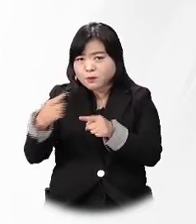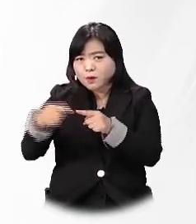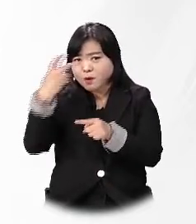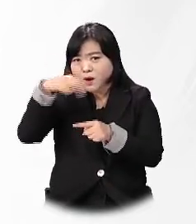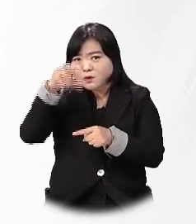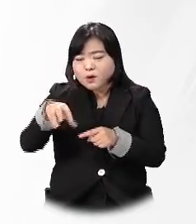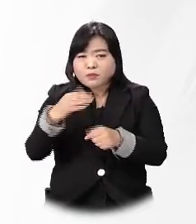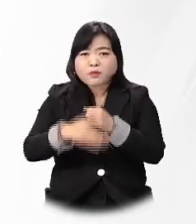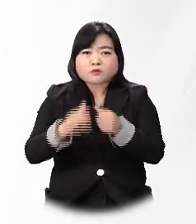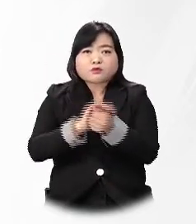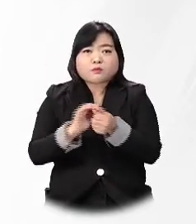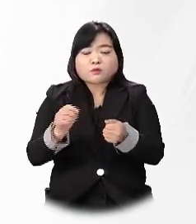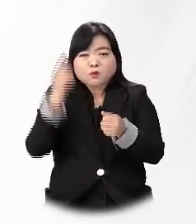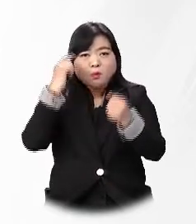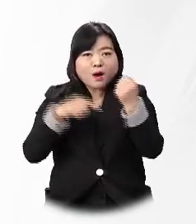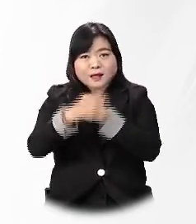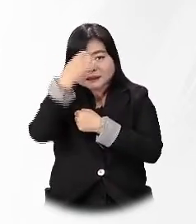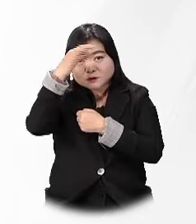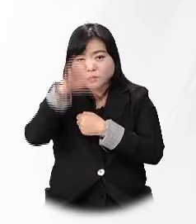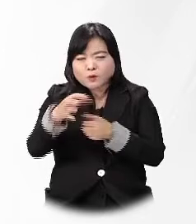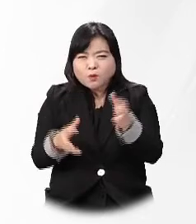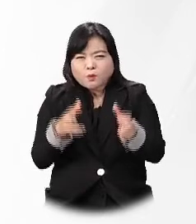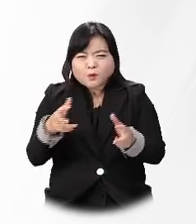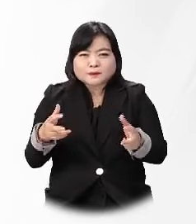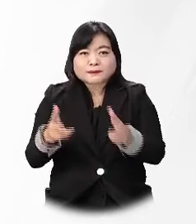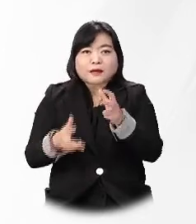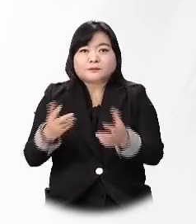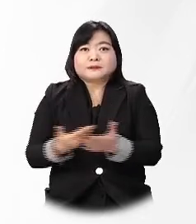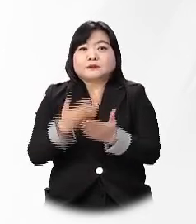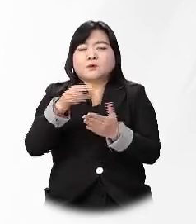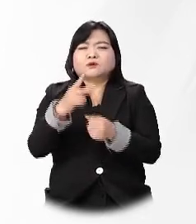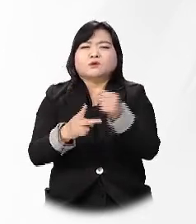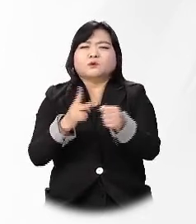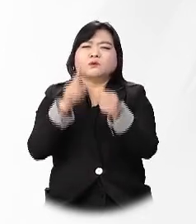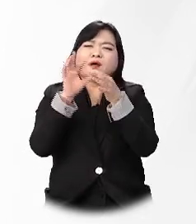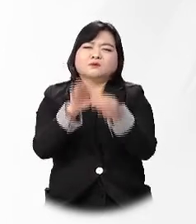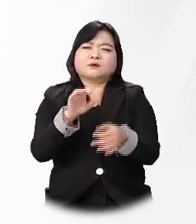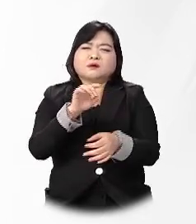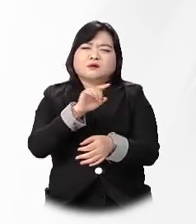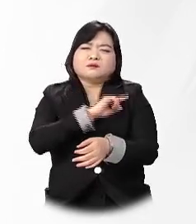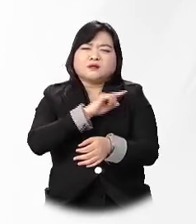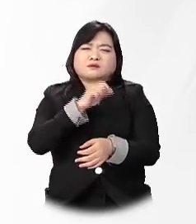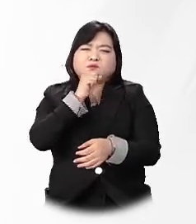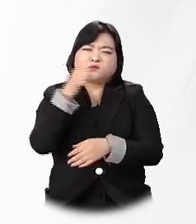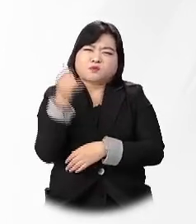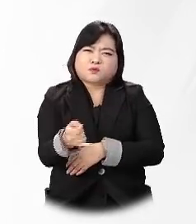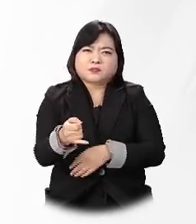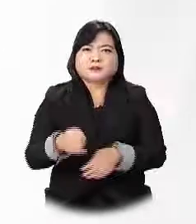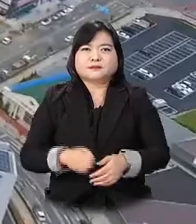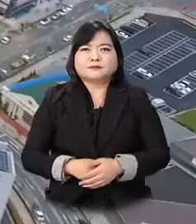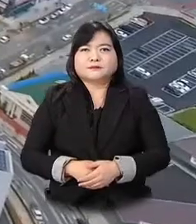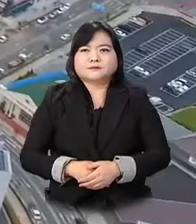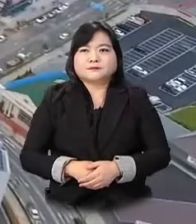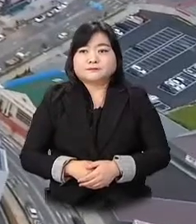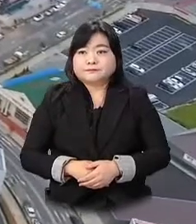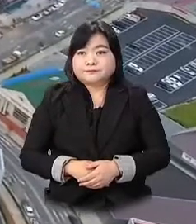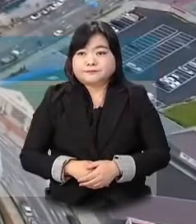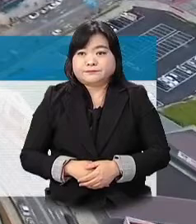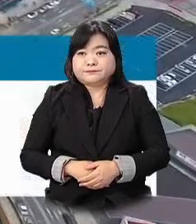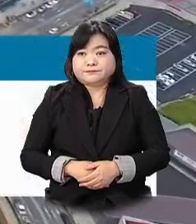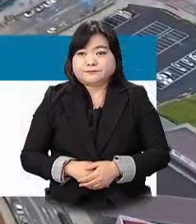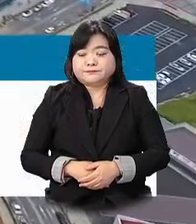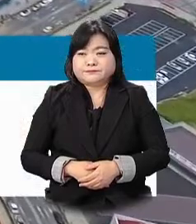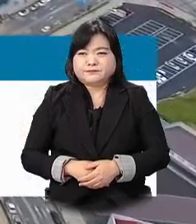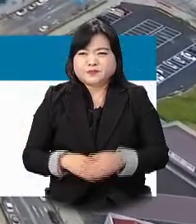산업기술평가관리원, 대구경북과학기술원, 로봇산업진흥원은 2년 연속 가장 낮은 등급을 받았습니다. 굉장히 높은